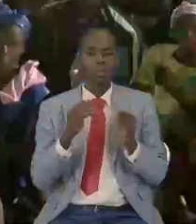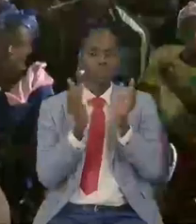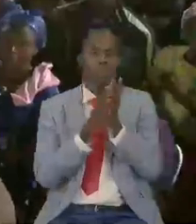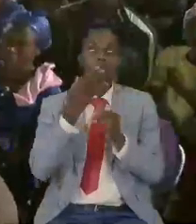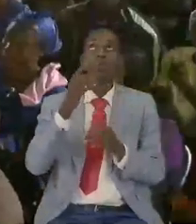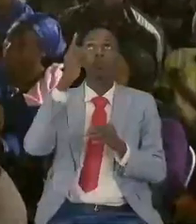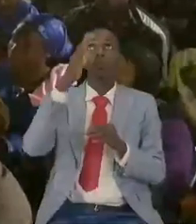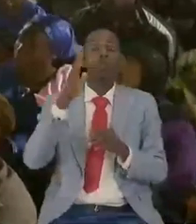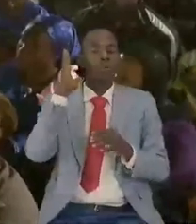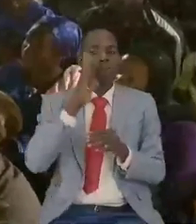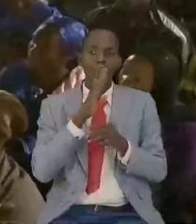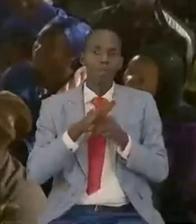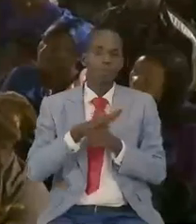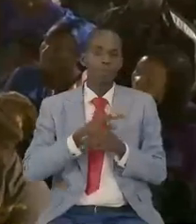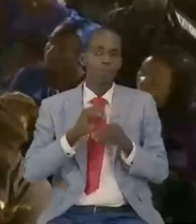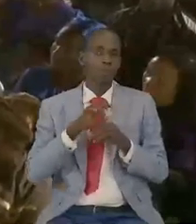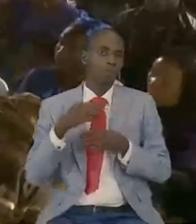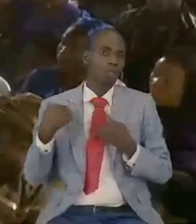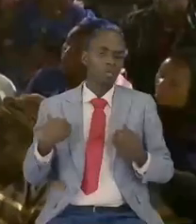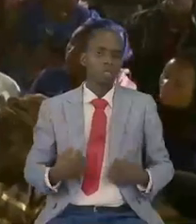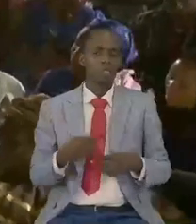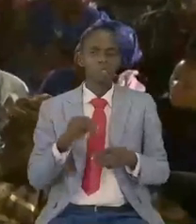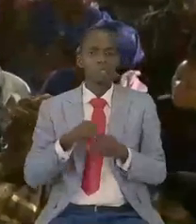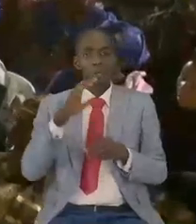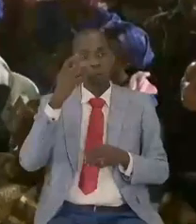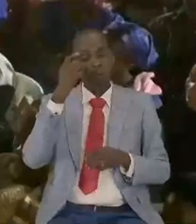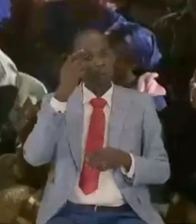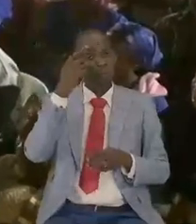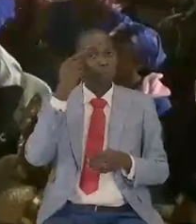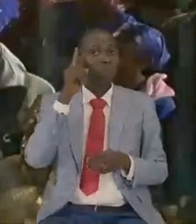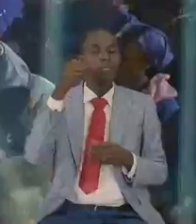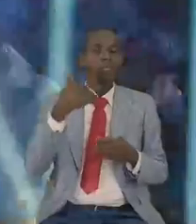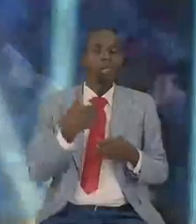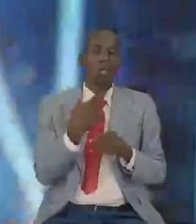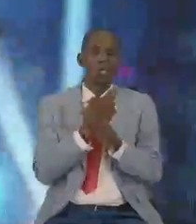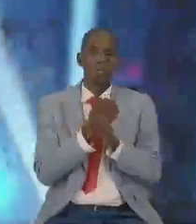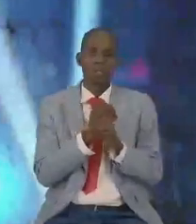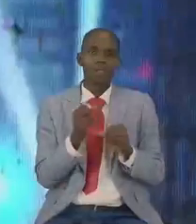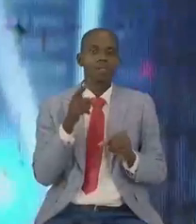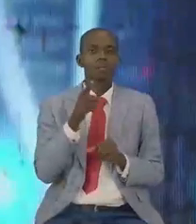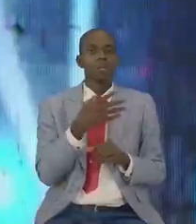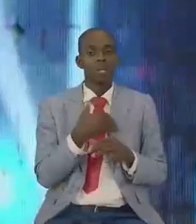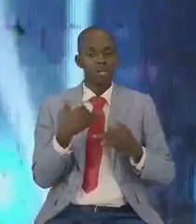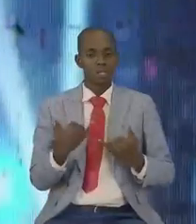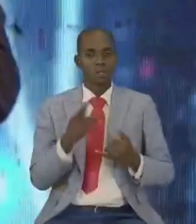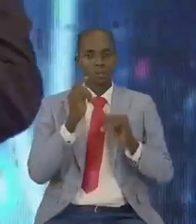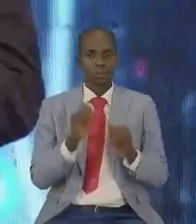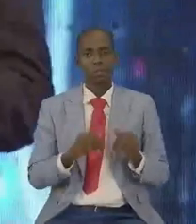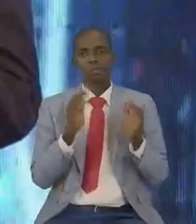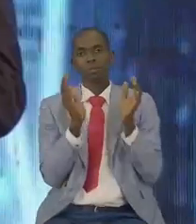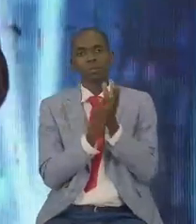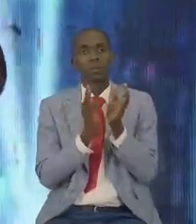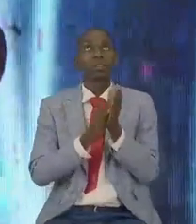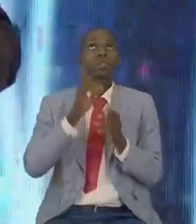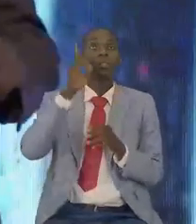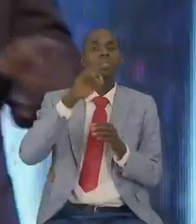vie, occuper ton esprit. Parce qu'il t'a racheté et maintenant tu peux le louer